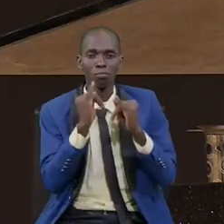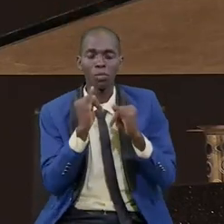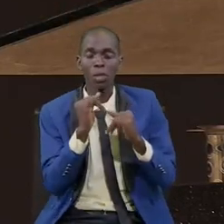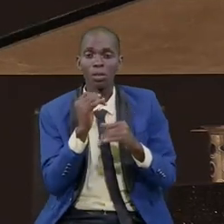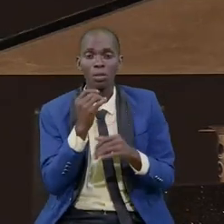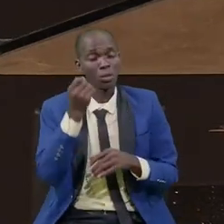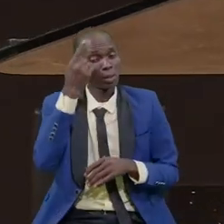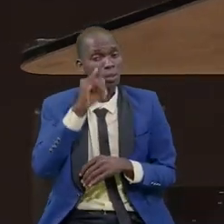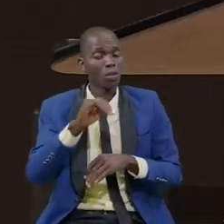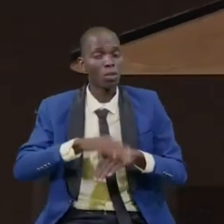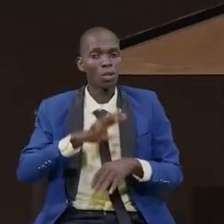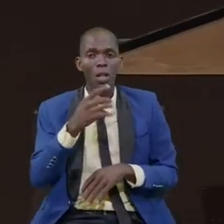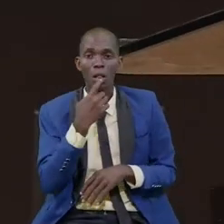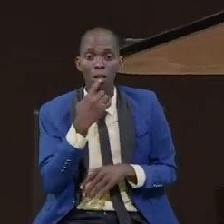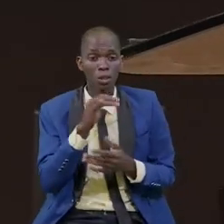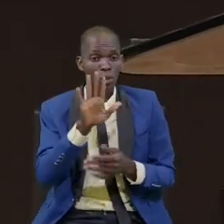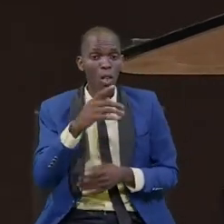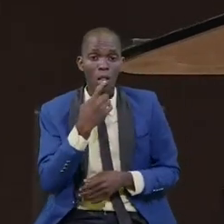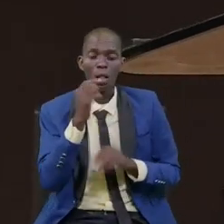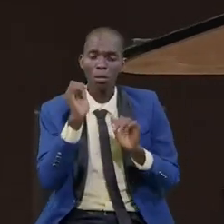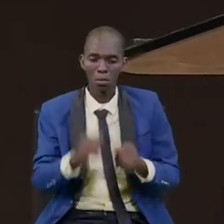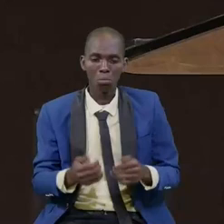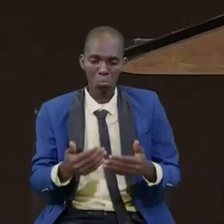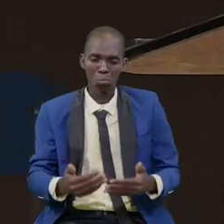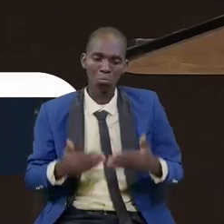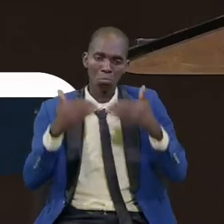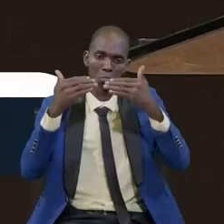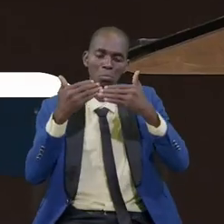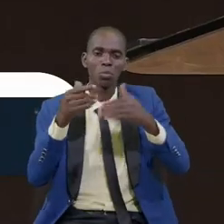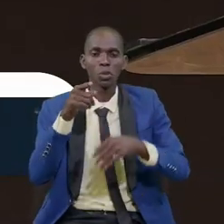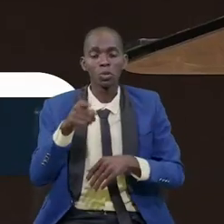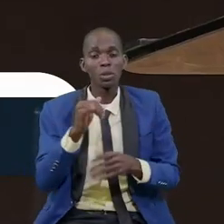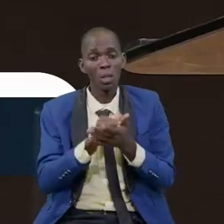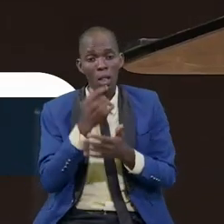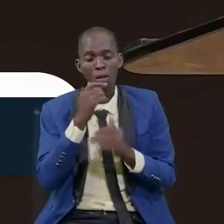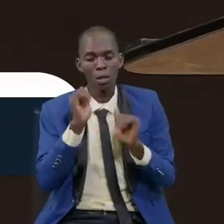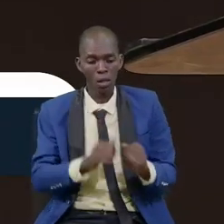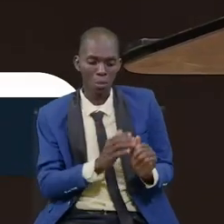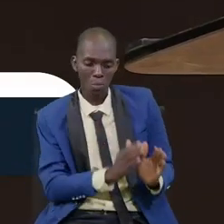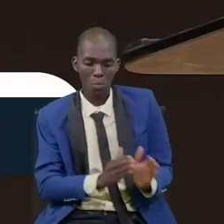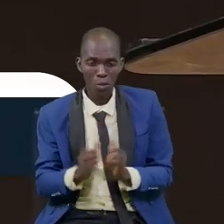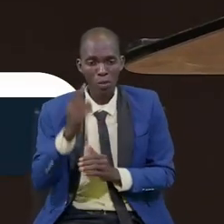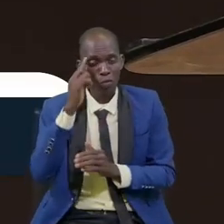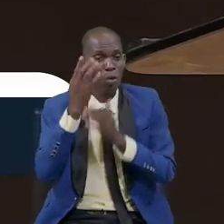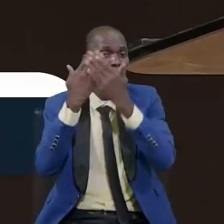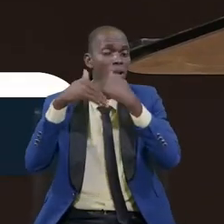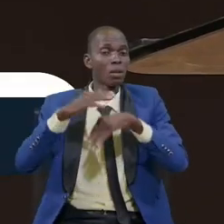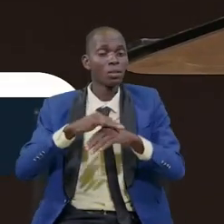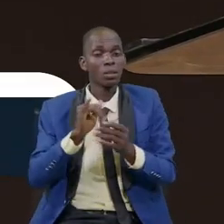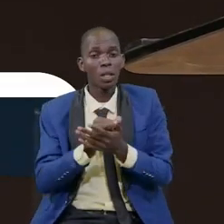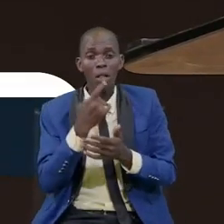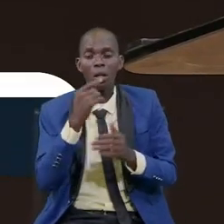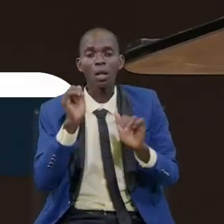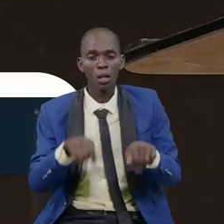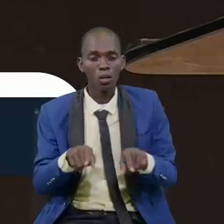le projecteur divin sur nos langues. La langue là pour vous promouvoir, ça peut vous préparer pour le ciel, ça peut